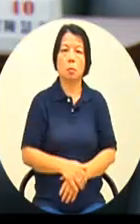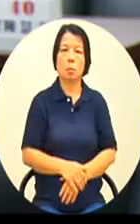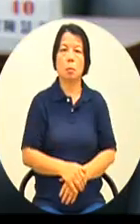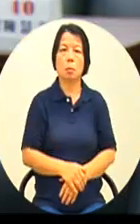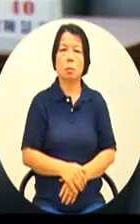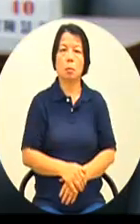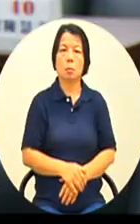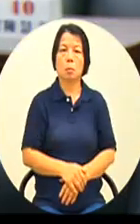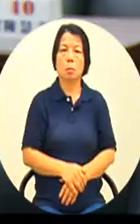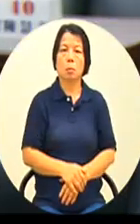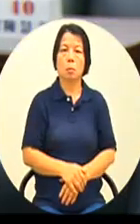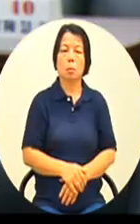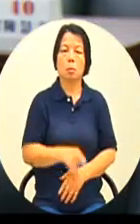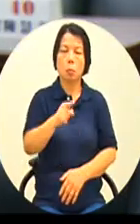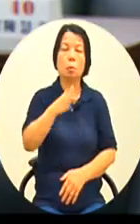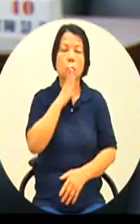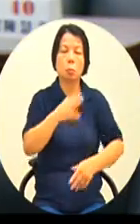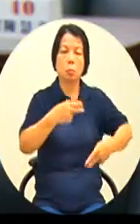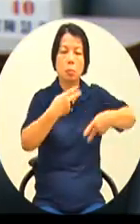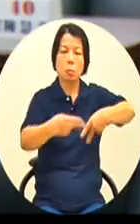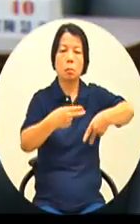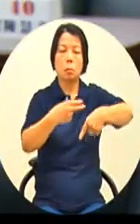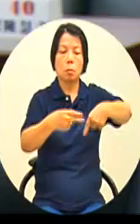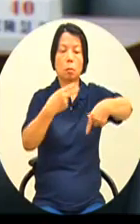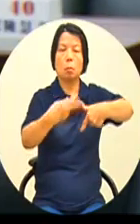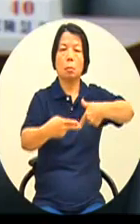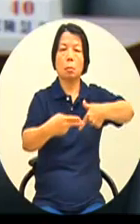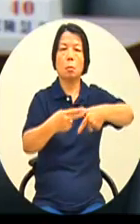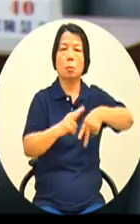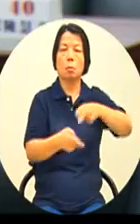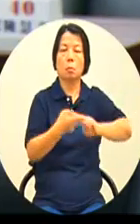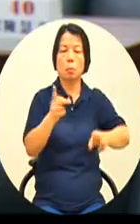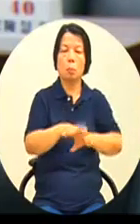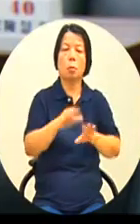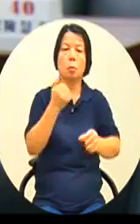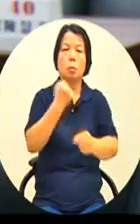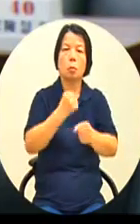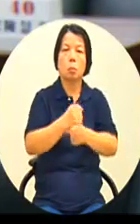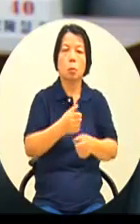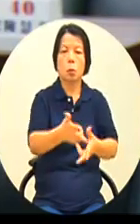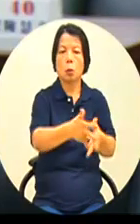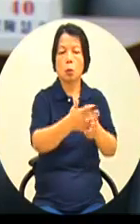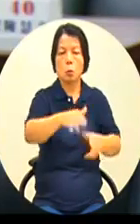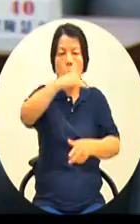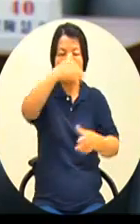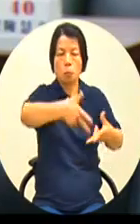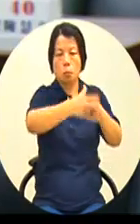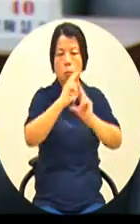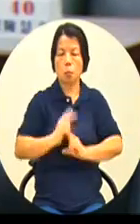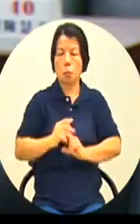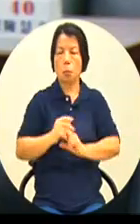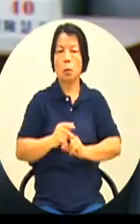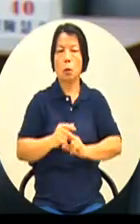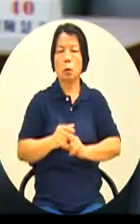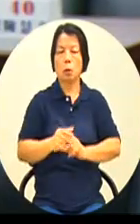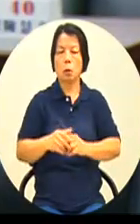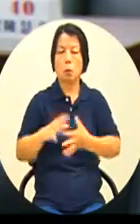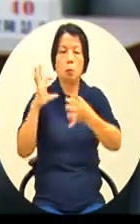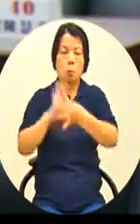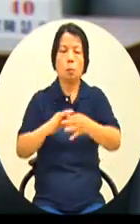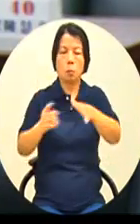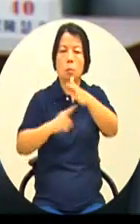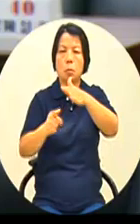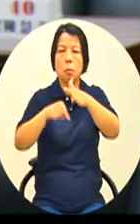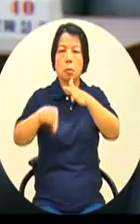伫高铁路遐会当遐嘛属林务，到文武国小遐做一条高架来接国道，接国道一路。啊，八德二路